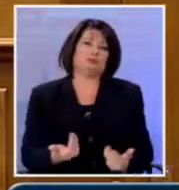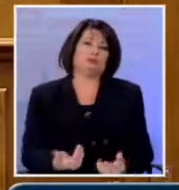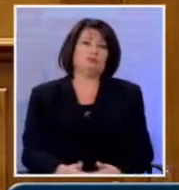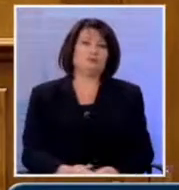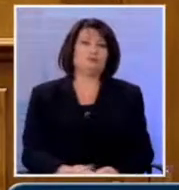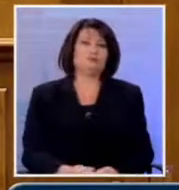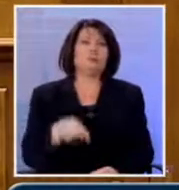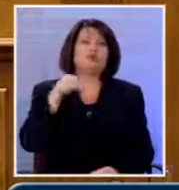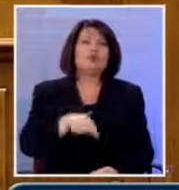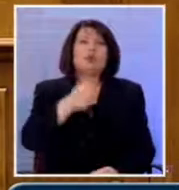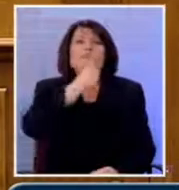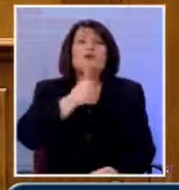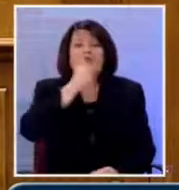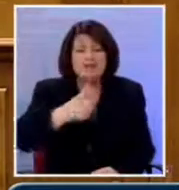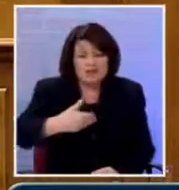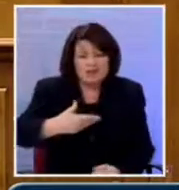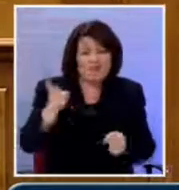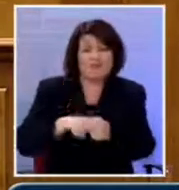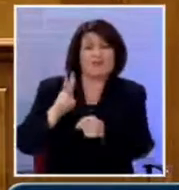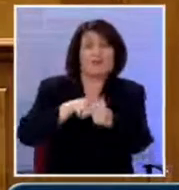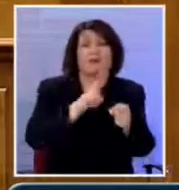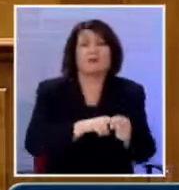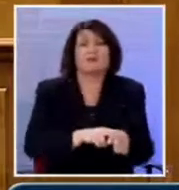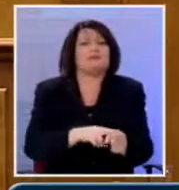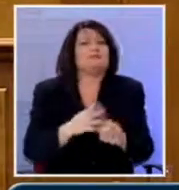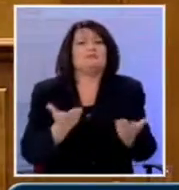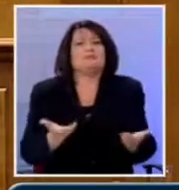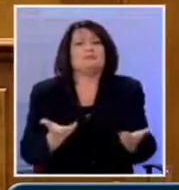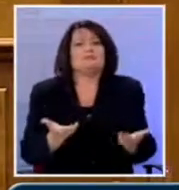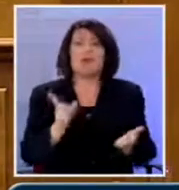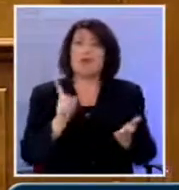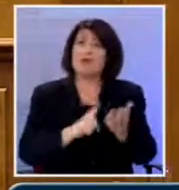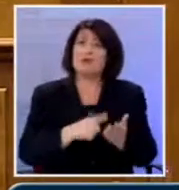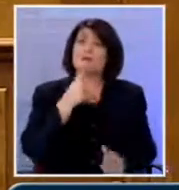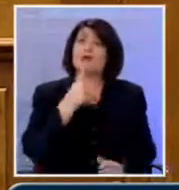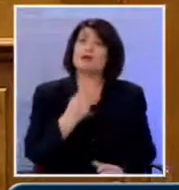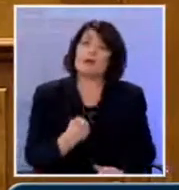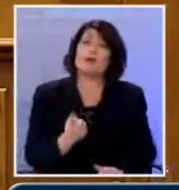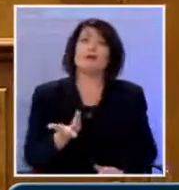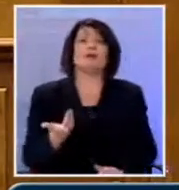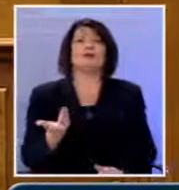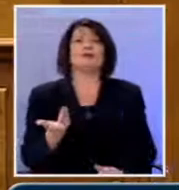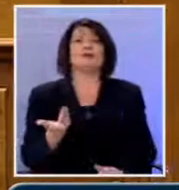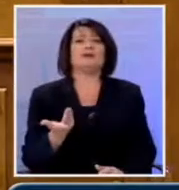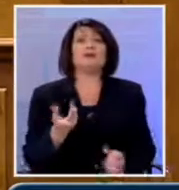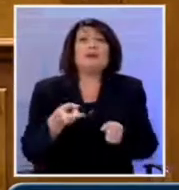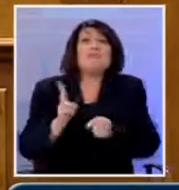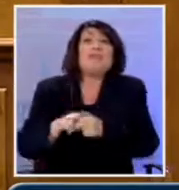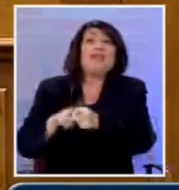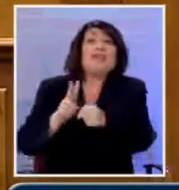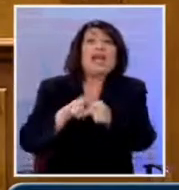που τον γονατίσατε και πεθαίνει και δεν ακούγεται. Και αντί να πείτε ουρανομίκη συμμογές, πεθαίνει ο λαός